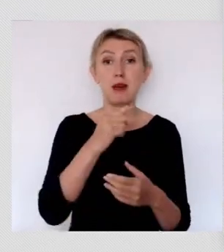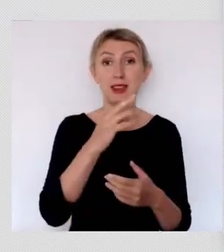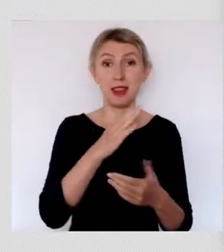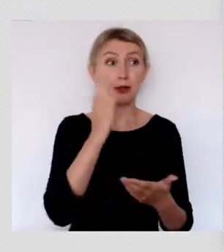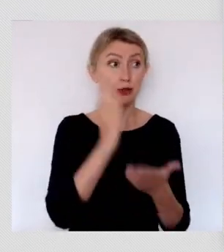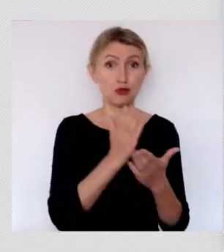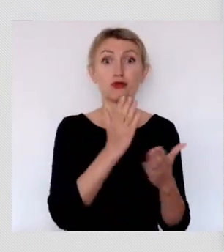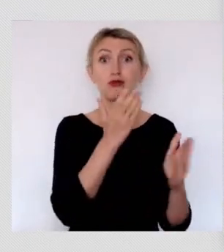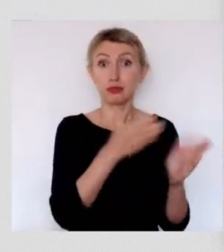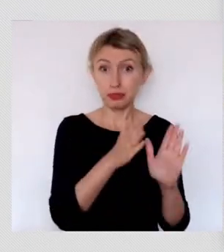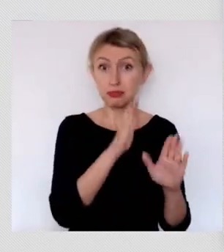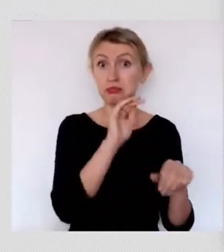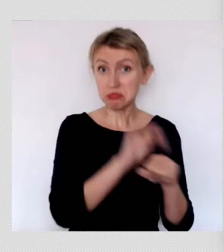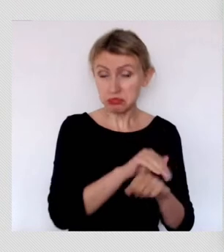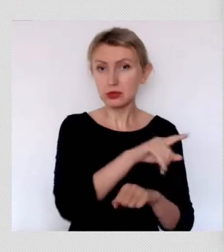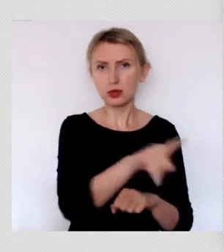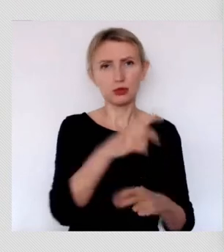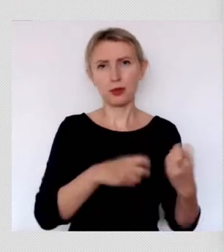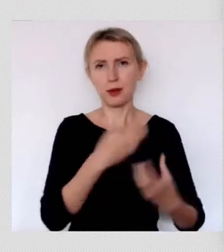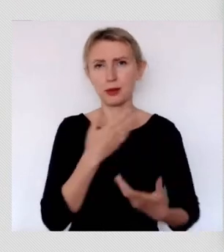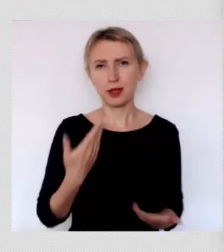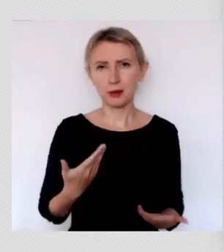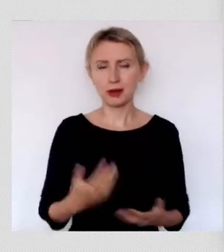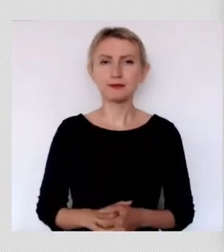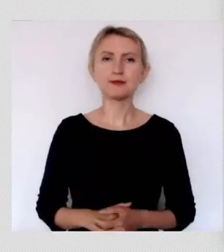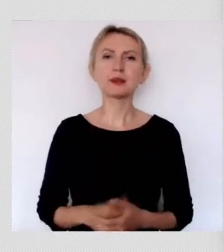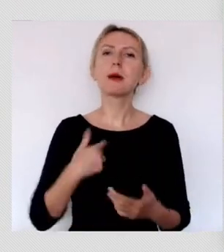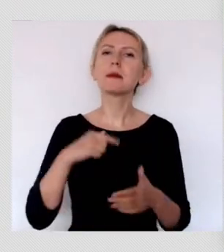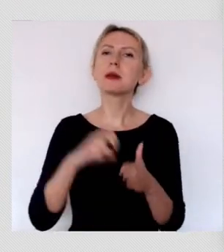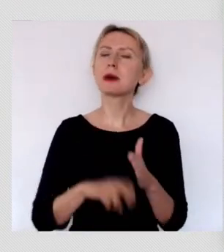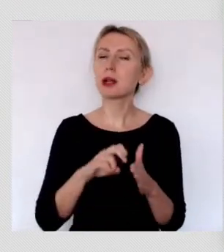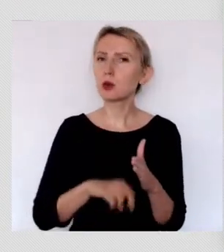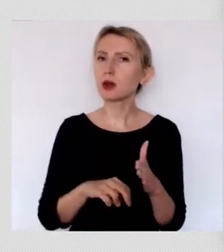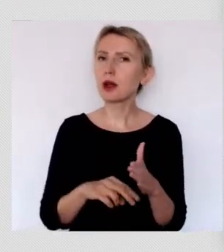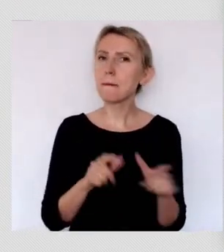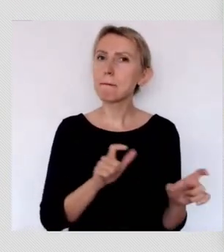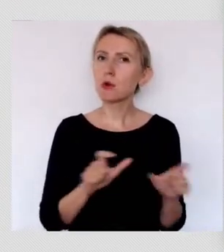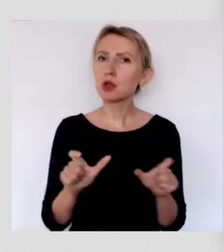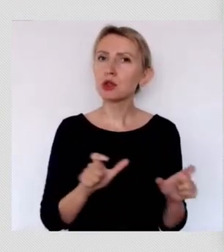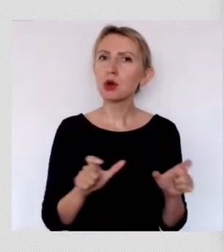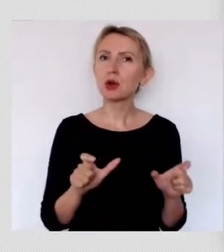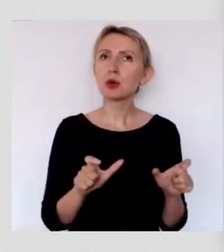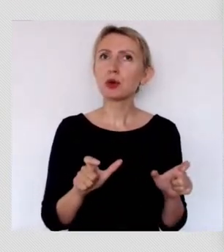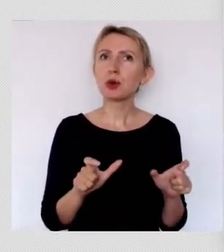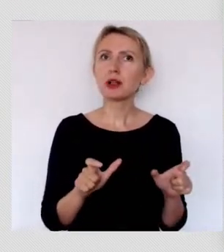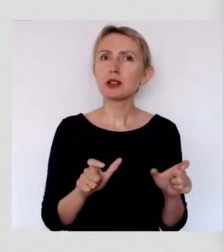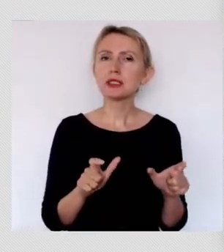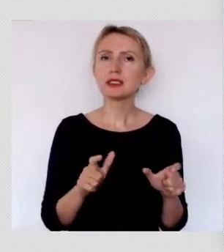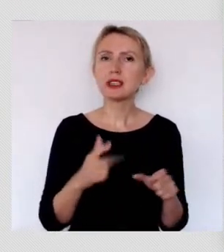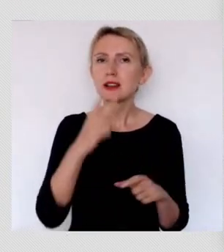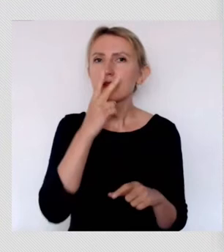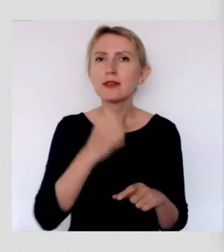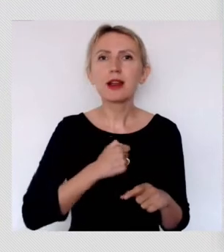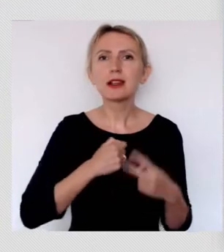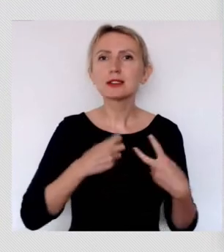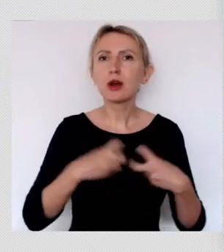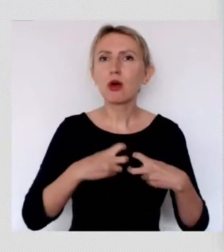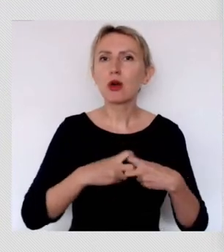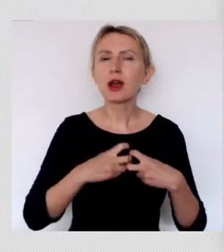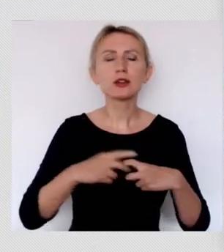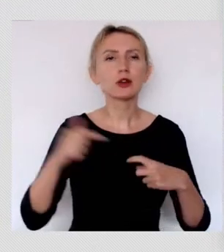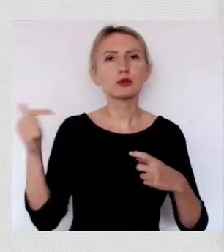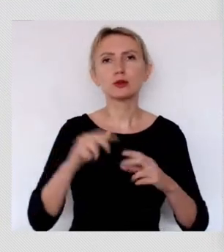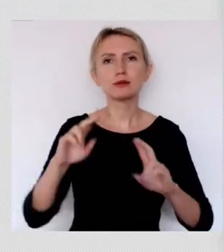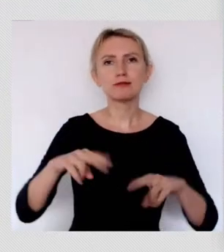tego problemu nie ma. Natomiast mi brakuje przy tym monitoringu właśnie tej transparentności online, która by musiała zostać przerzucona